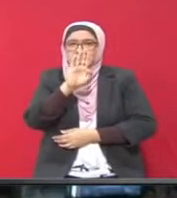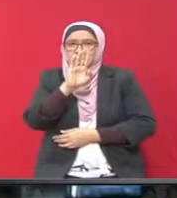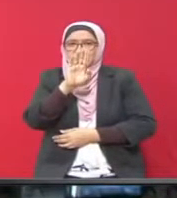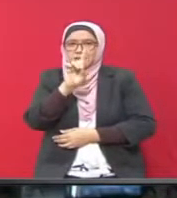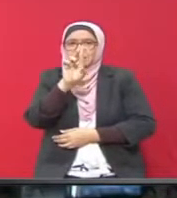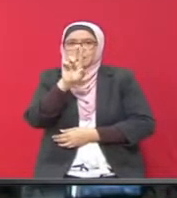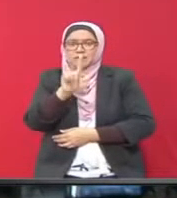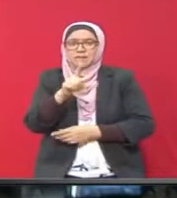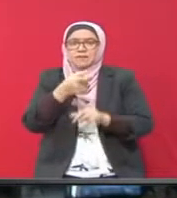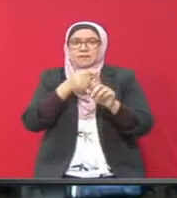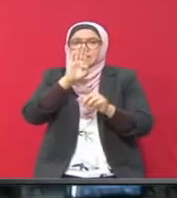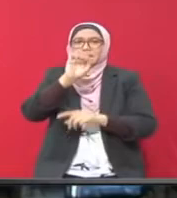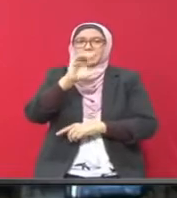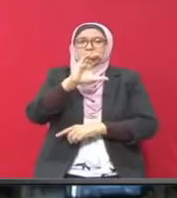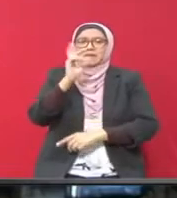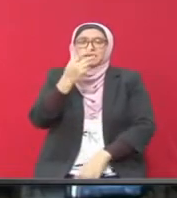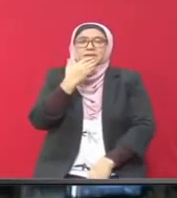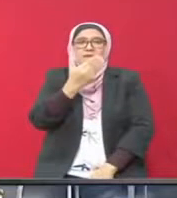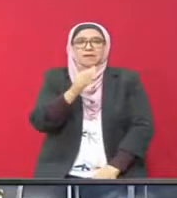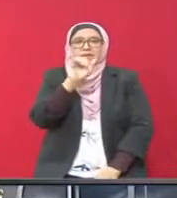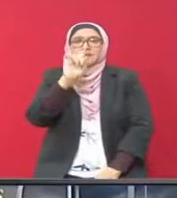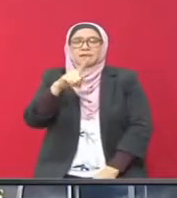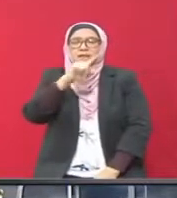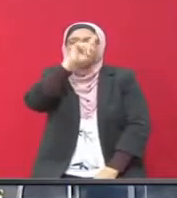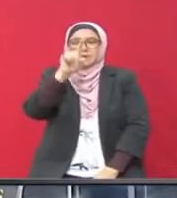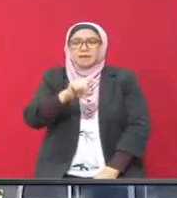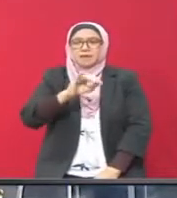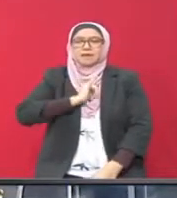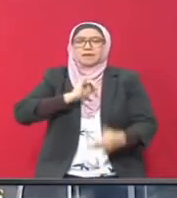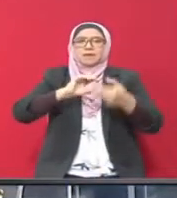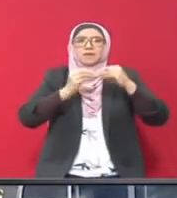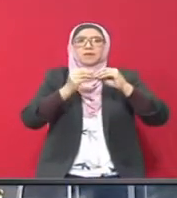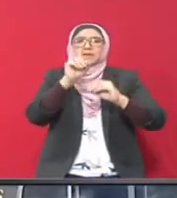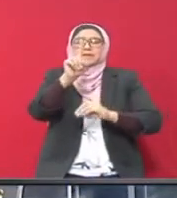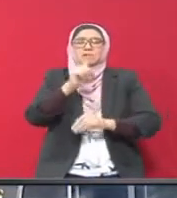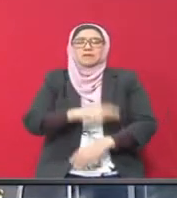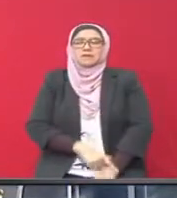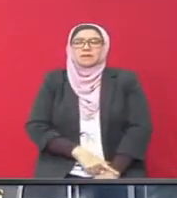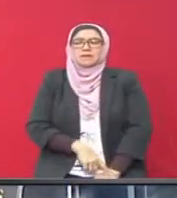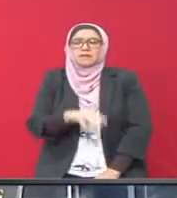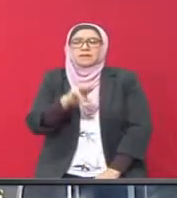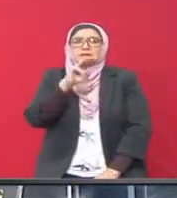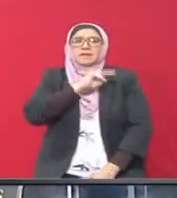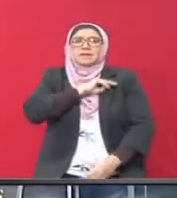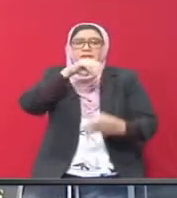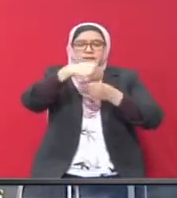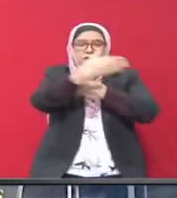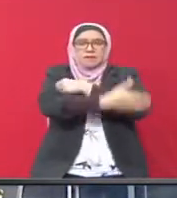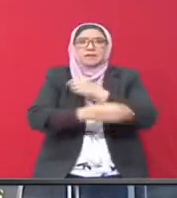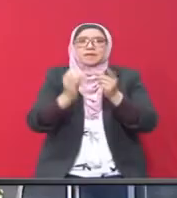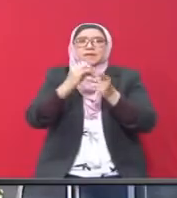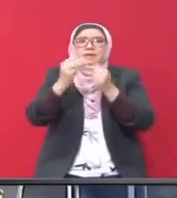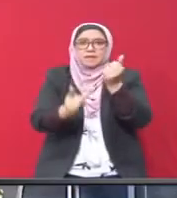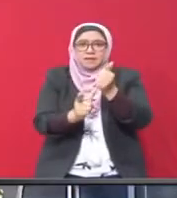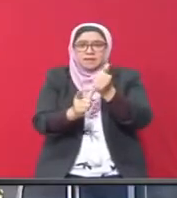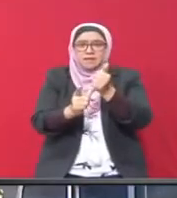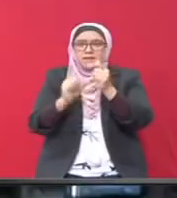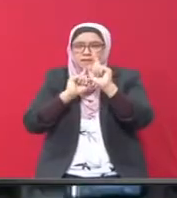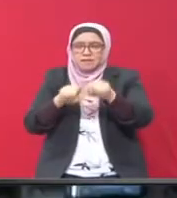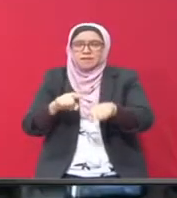jatuh yang dipertua seorang saya Nomor Satu pilihannya brahman menteri dalam negeri atau ke Malangnya menjawab kepo mazzetti Gemini